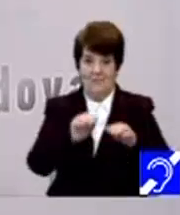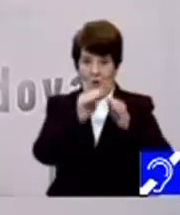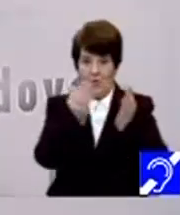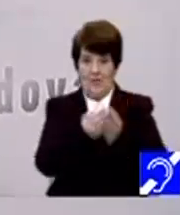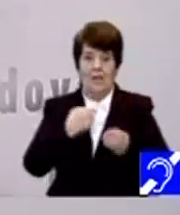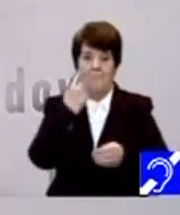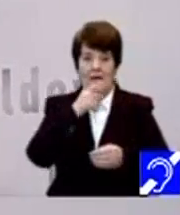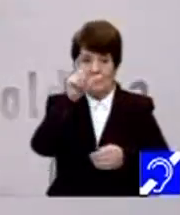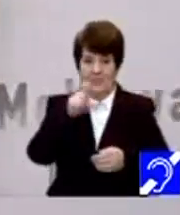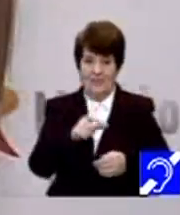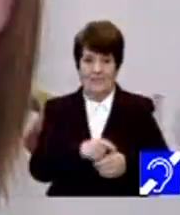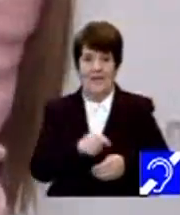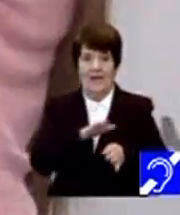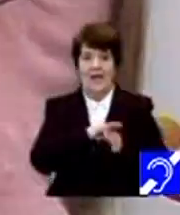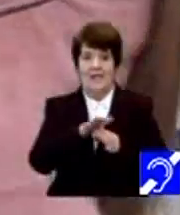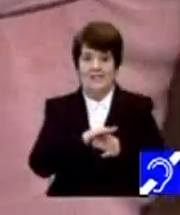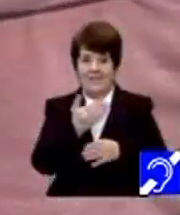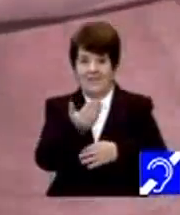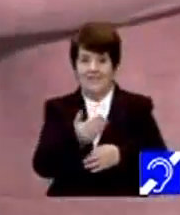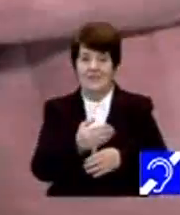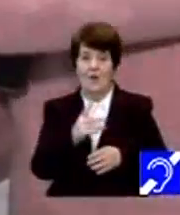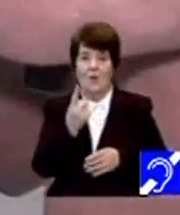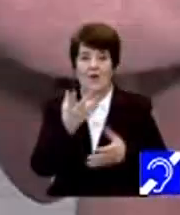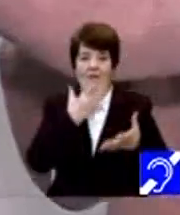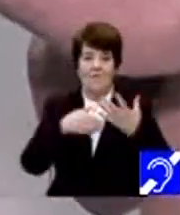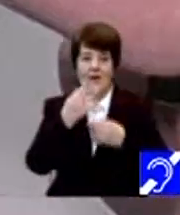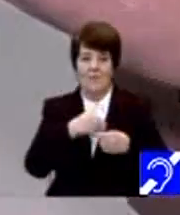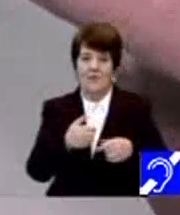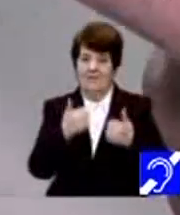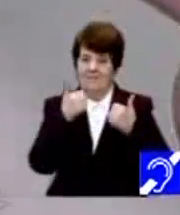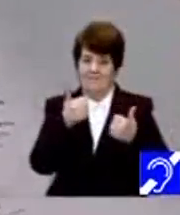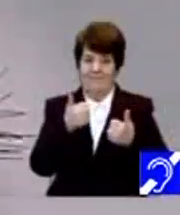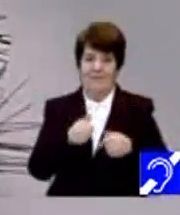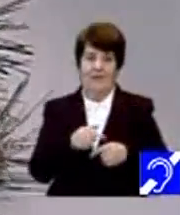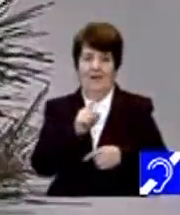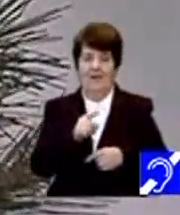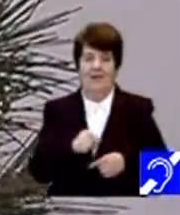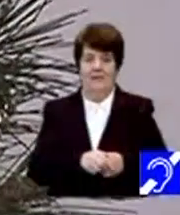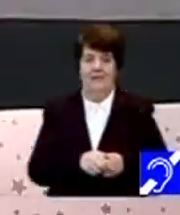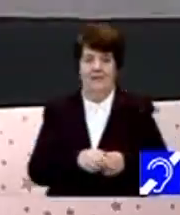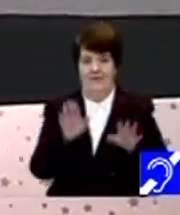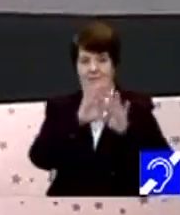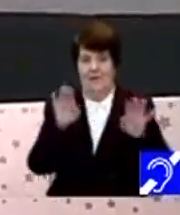pentru asemenea globulețe personalizate, realizate handmade, care vor da un farmec aparte brăduțului.